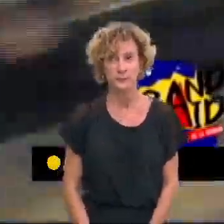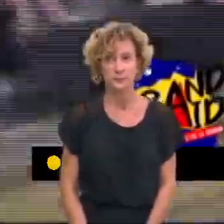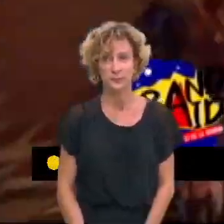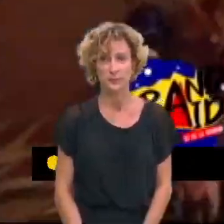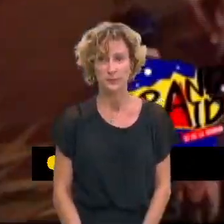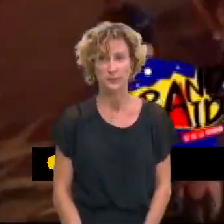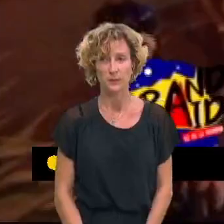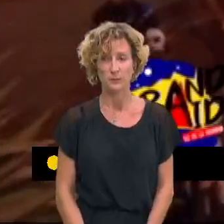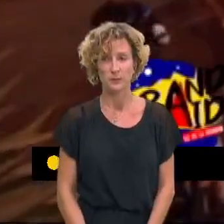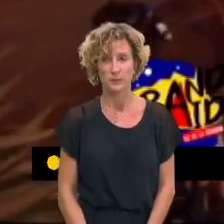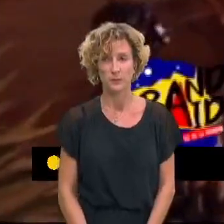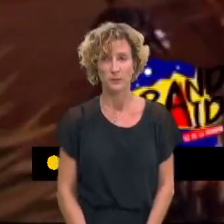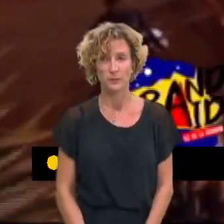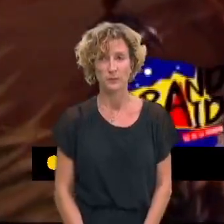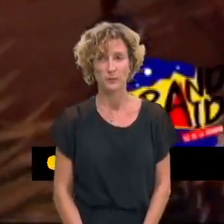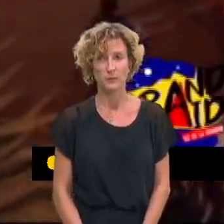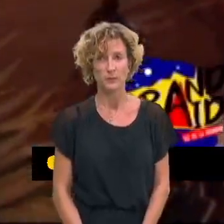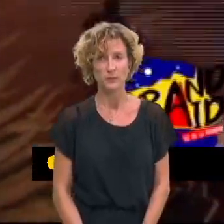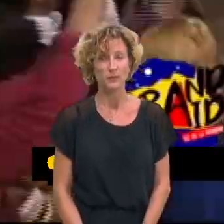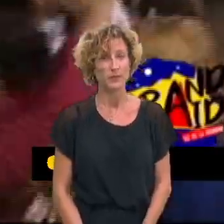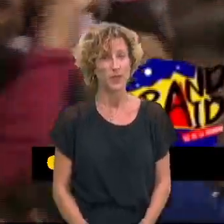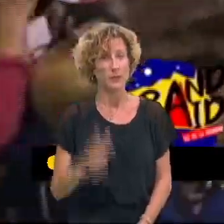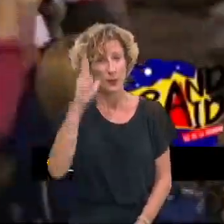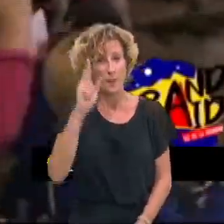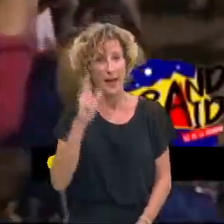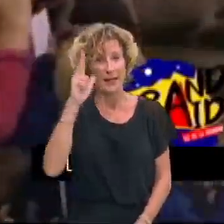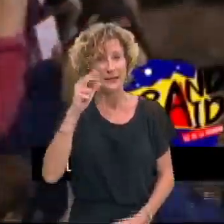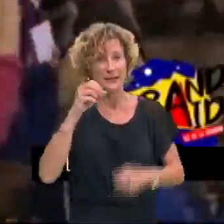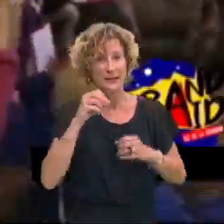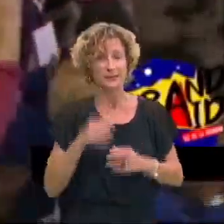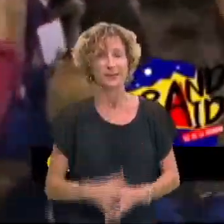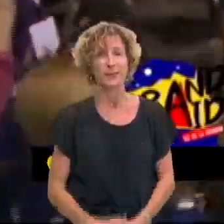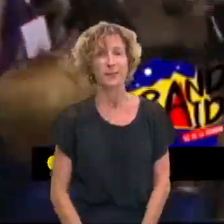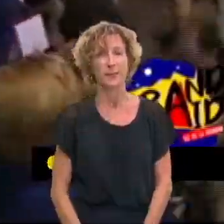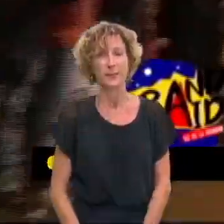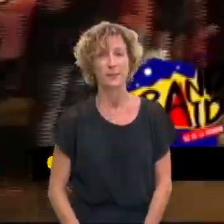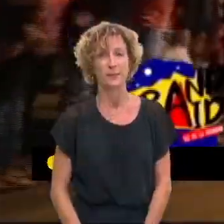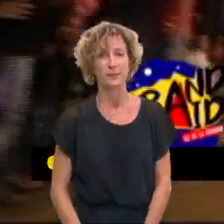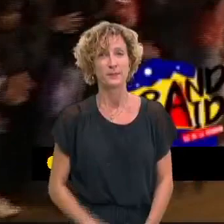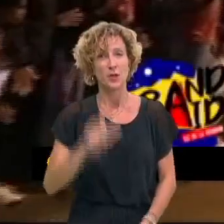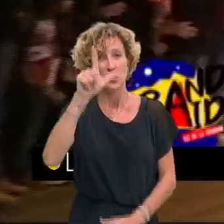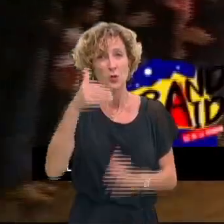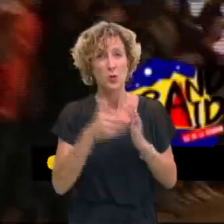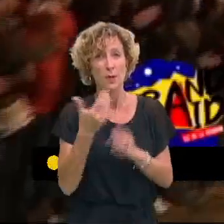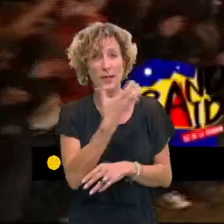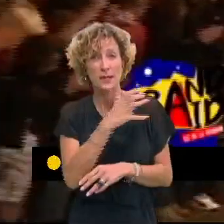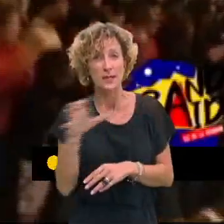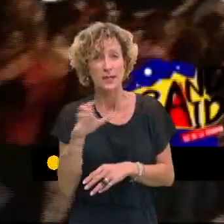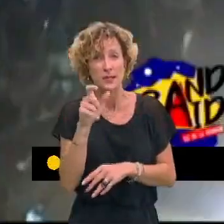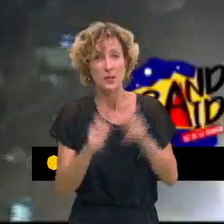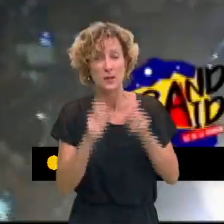voilà, ils sont partis, ils sont lâchés. Les 2500 et